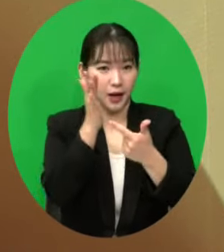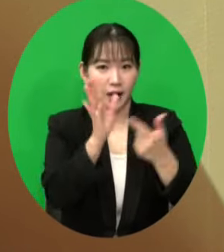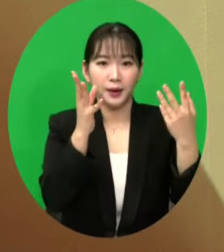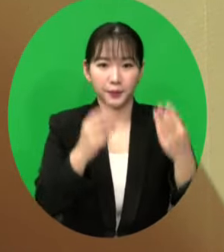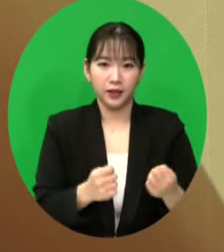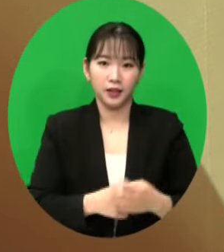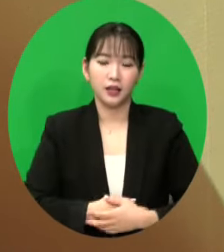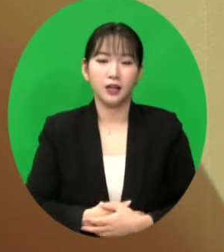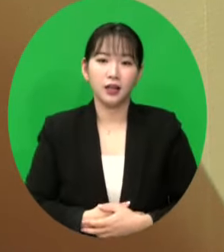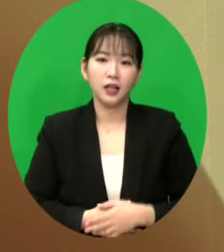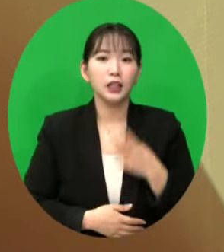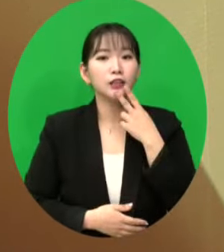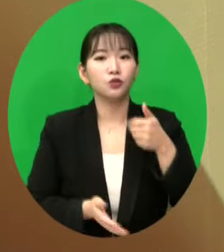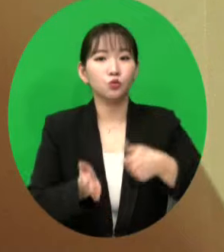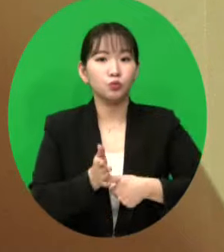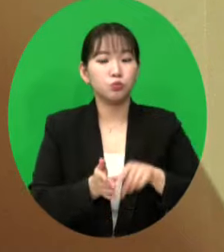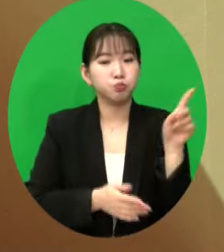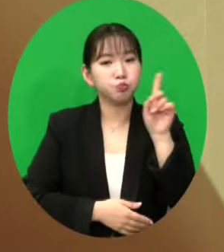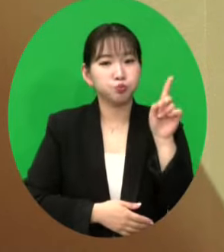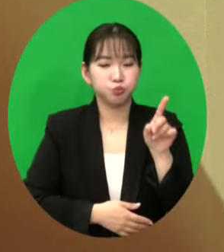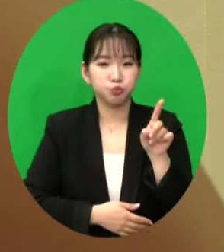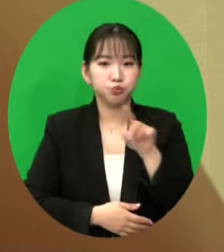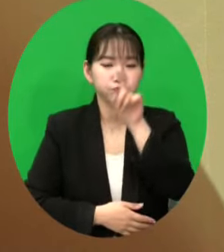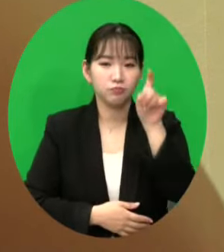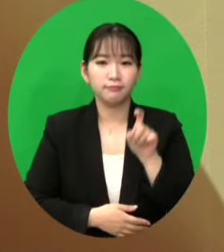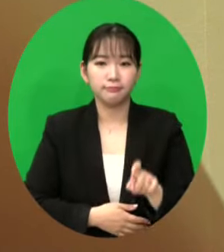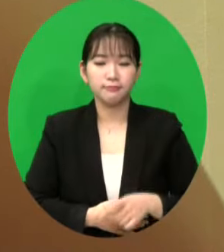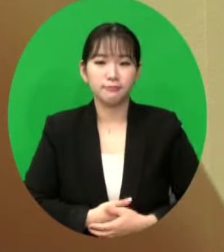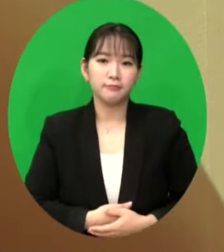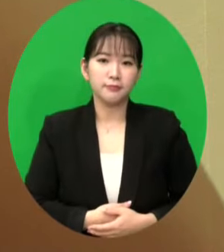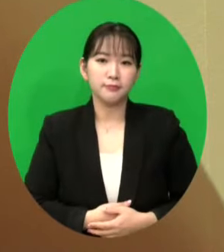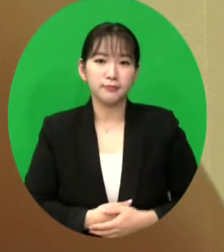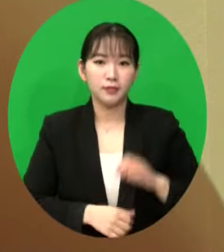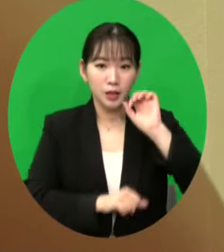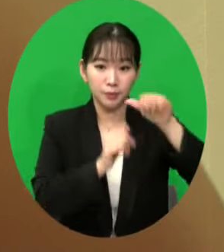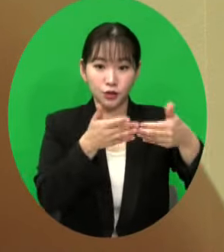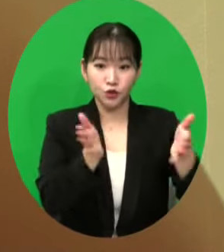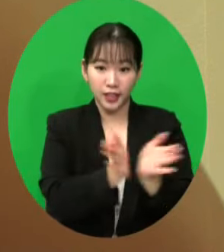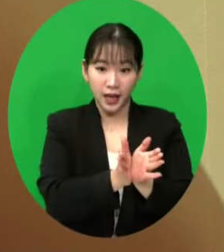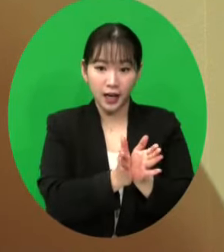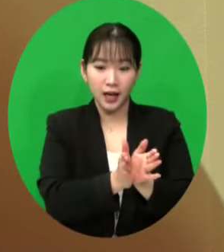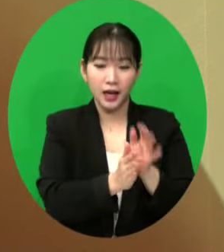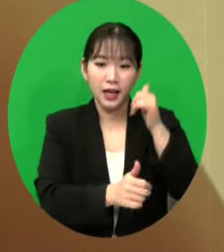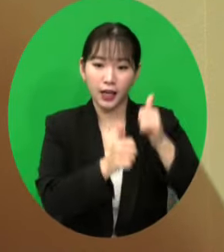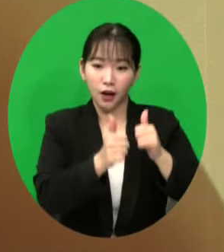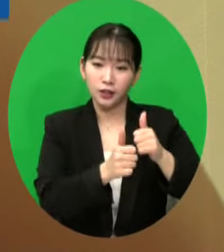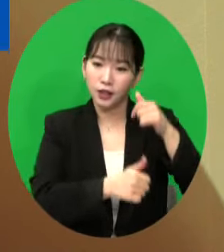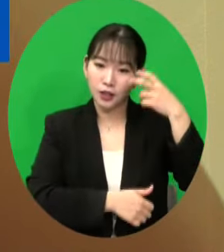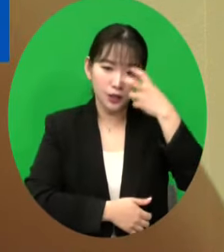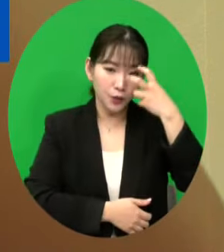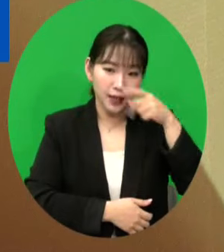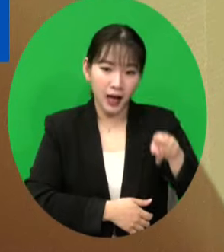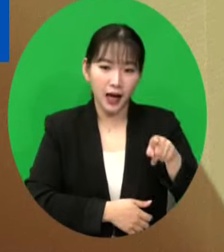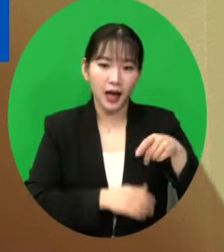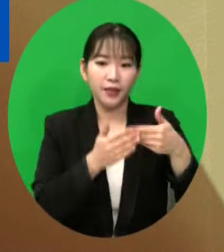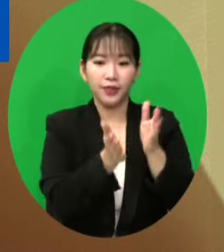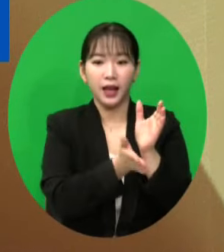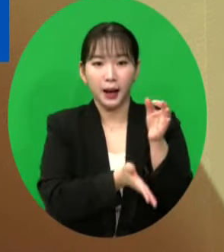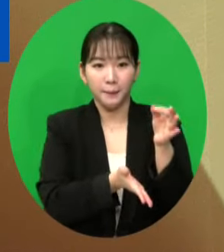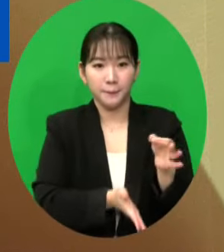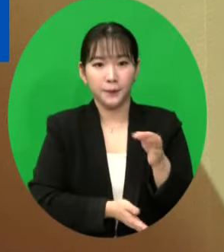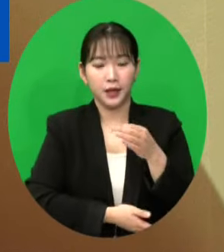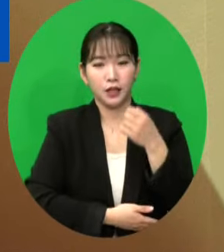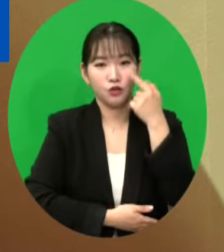있습니다. 이중투표가 뭐길래 그럴까요? 민주당의 경우 경선 여론조사는 당비를 6개월